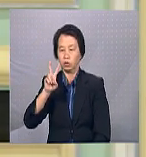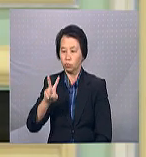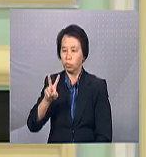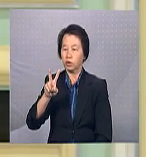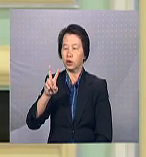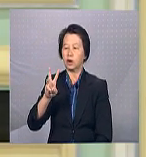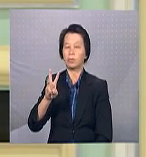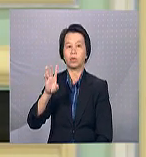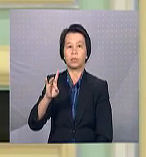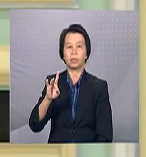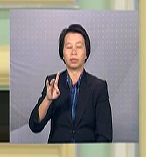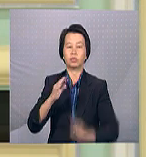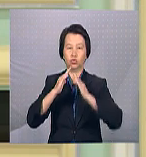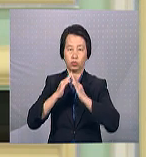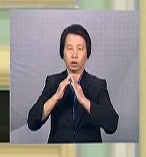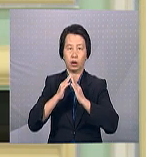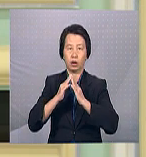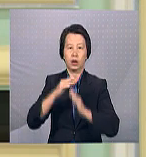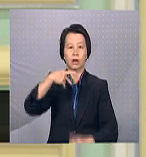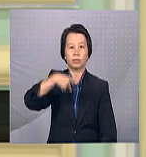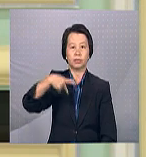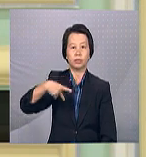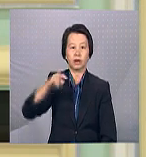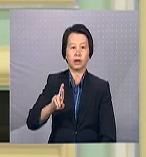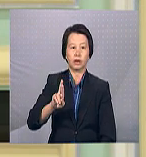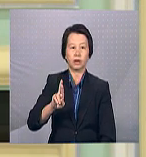32,268 unit rumah PPR.